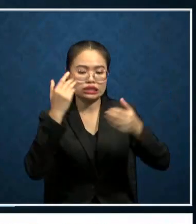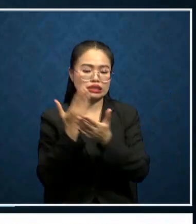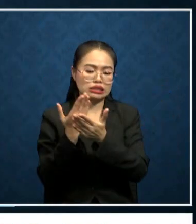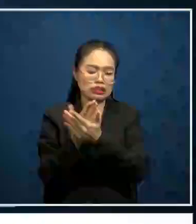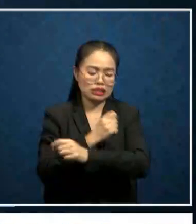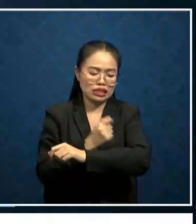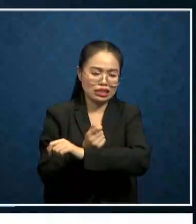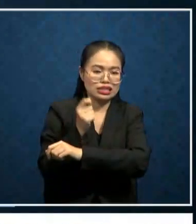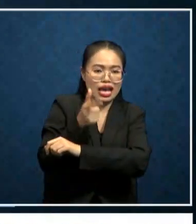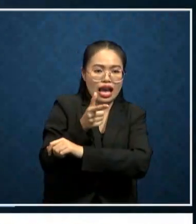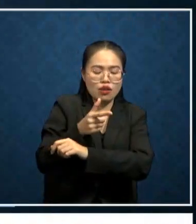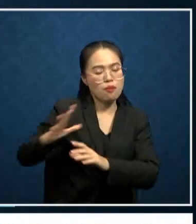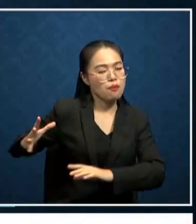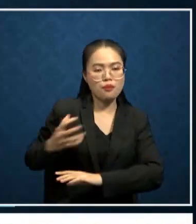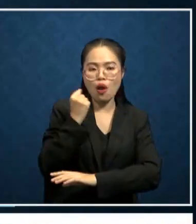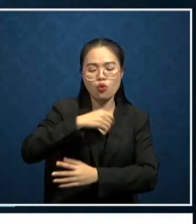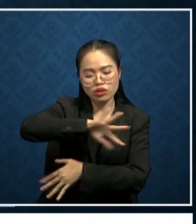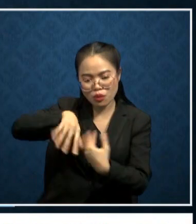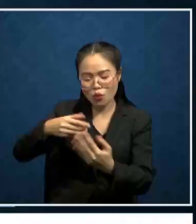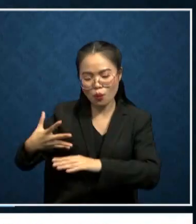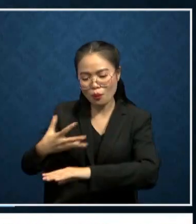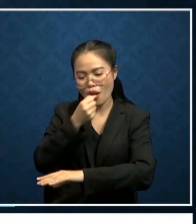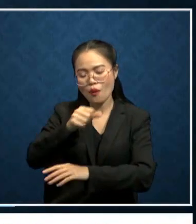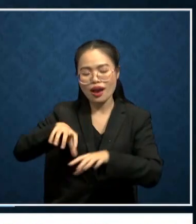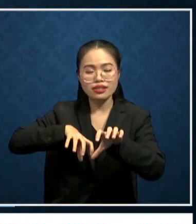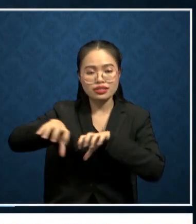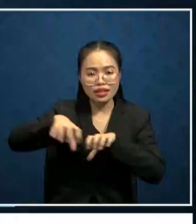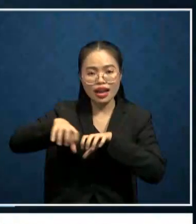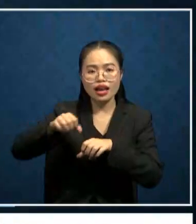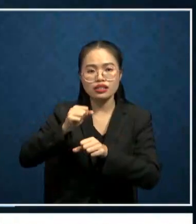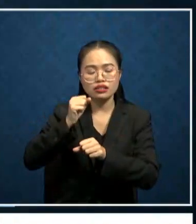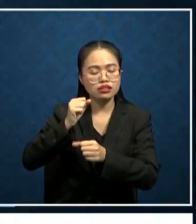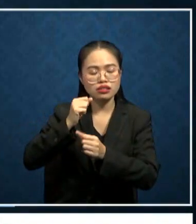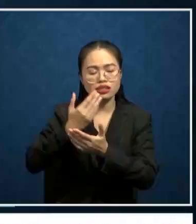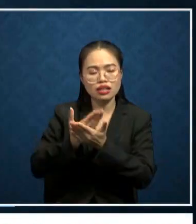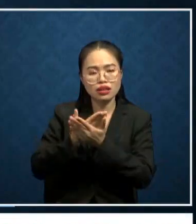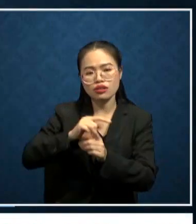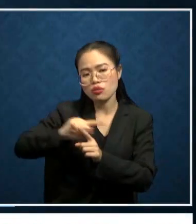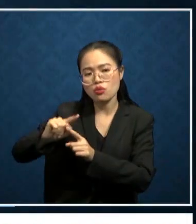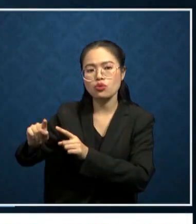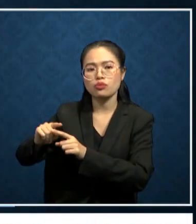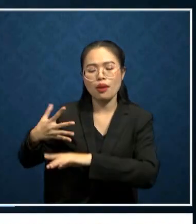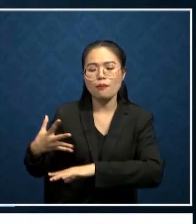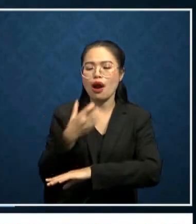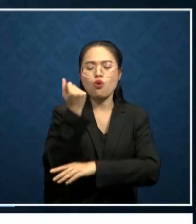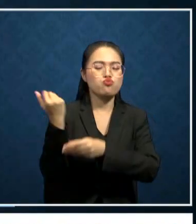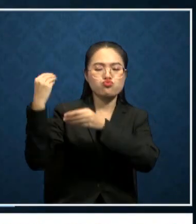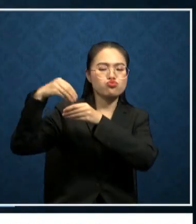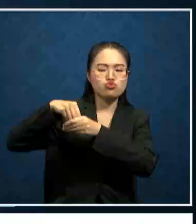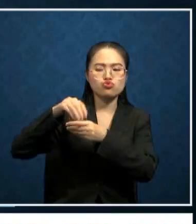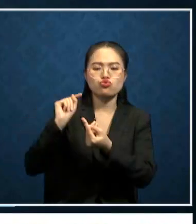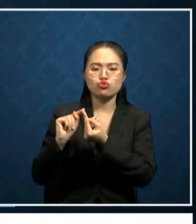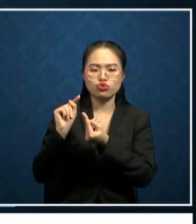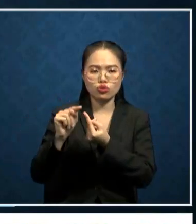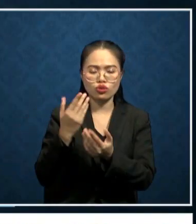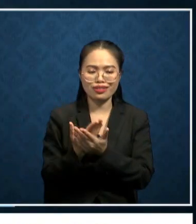นั้นเราคิดเป็นค่าใช้จ่ายหมดเลยนะครับและการดำเนินการที่ดำเนินการไปจะถูกหรือจะผิดหรือมีความเสียหายมันไปรวมอยู่ในค่าใช้จ่ายที่ไป